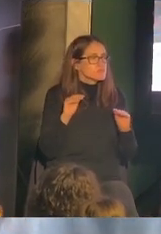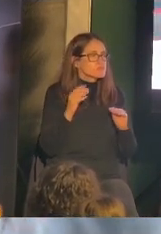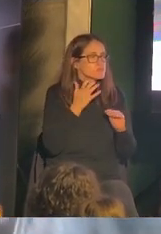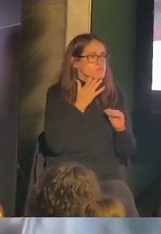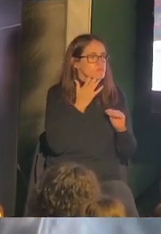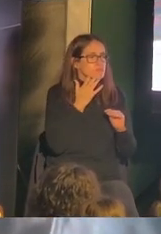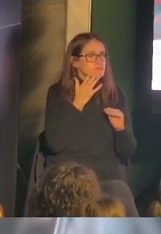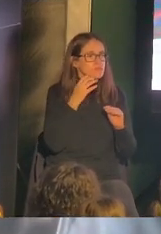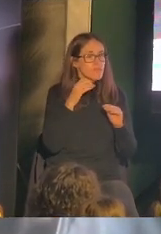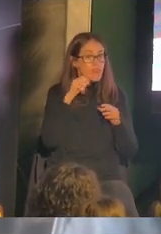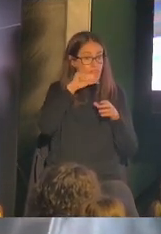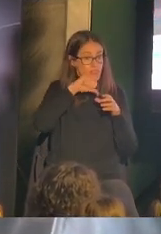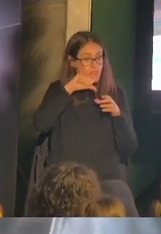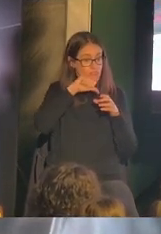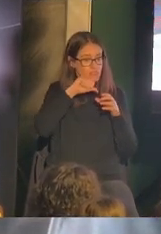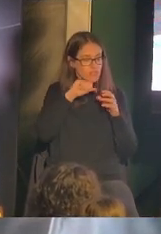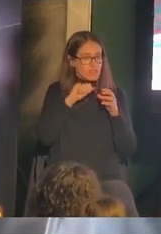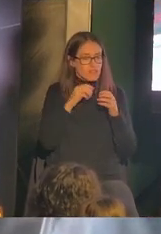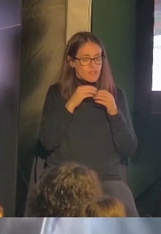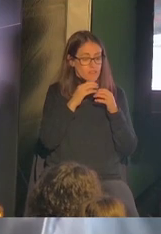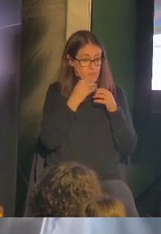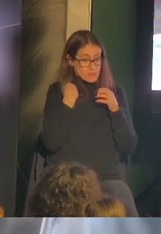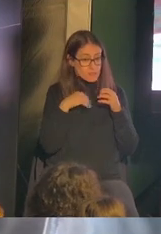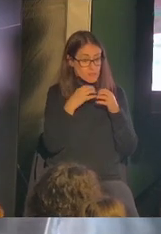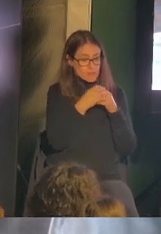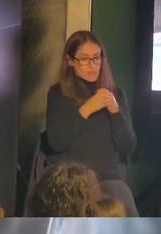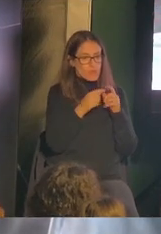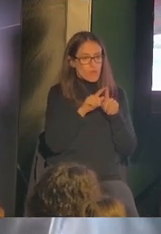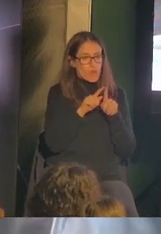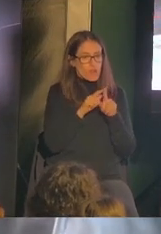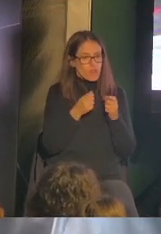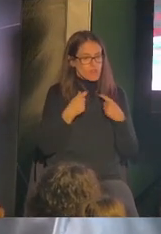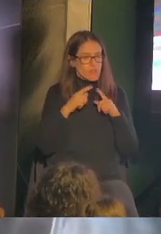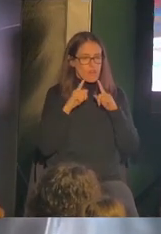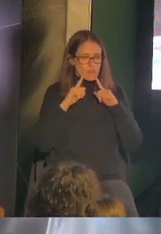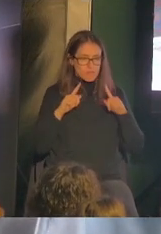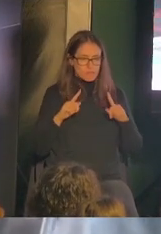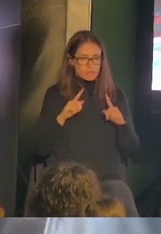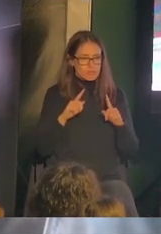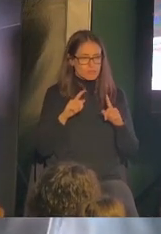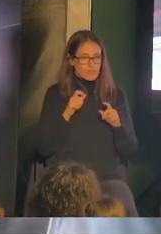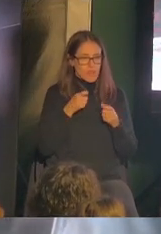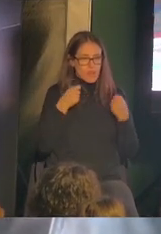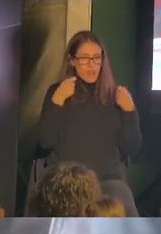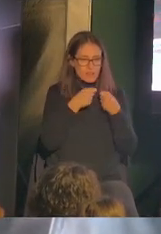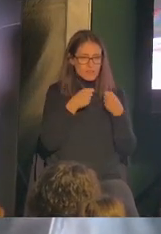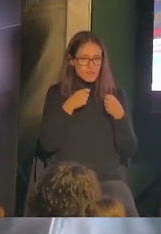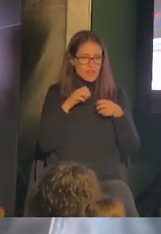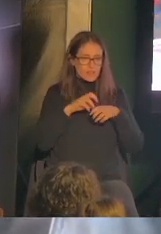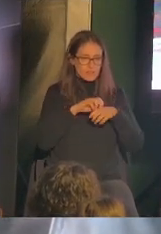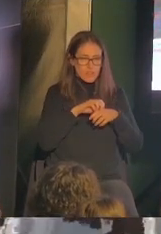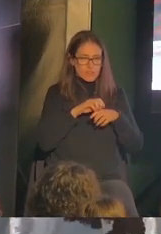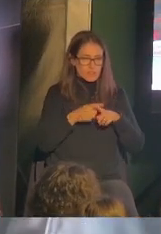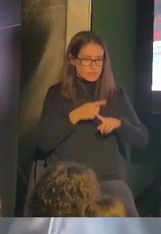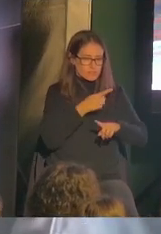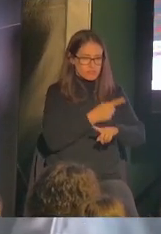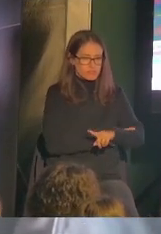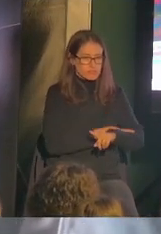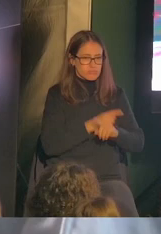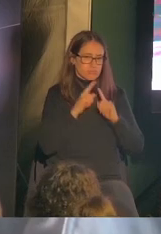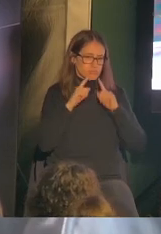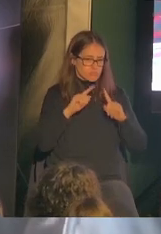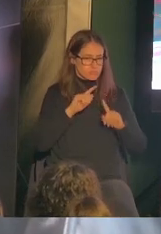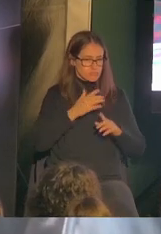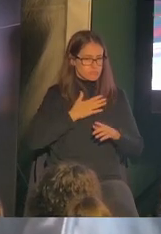contenen propietats antioxidants molt, molt, molt elevades. Per tant, també és un benefici més per al nostre